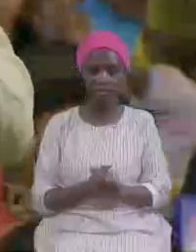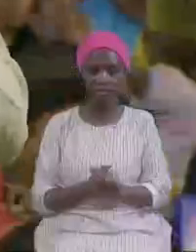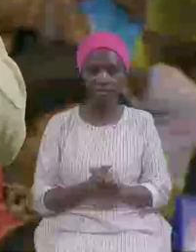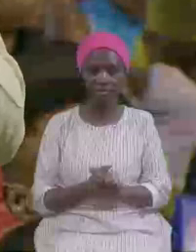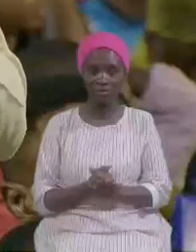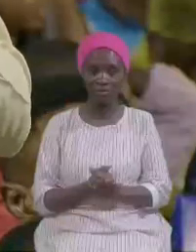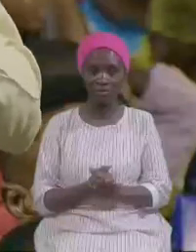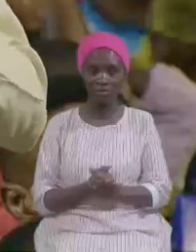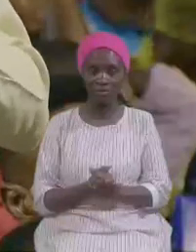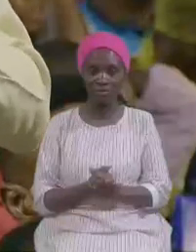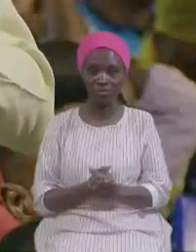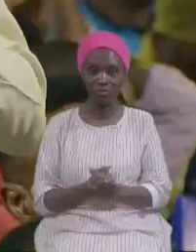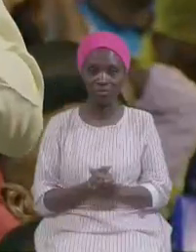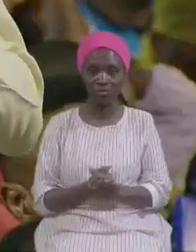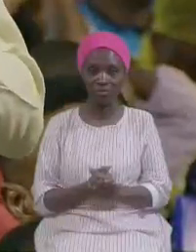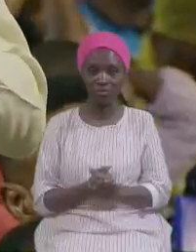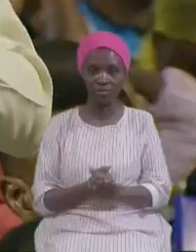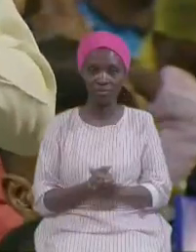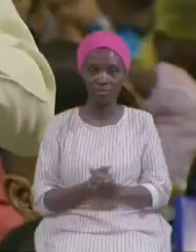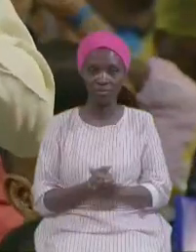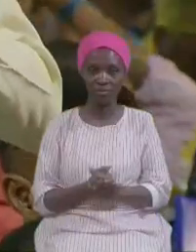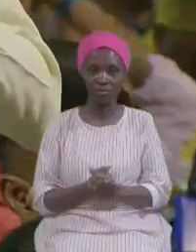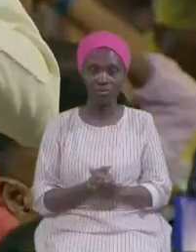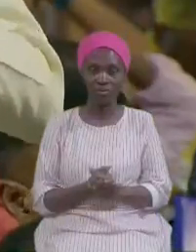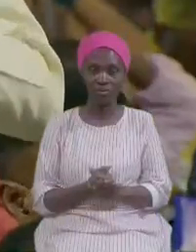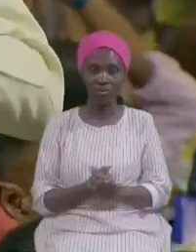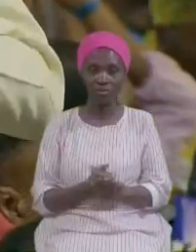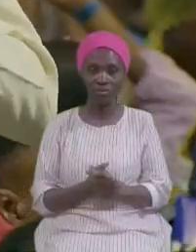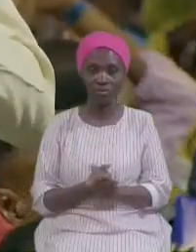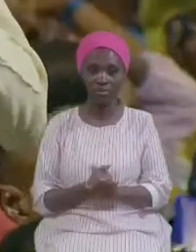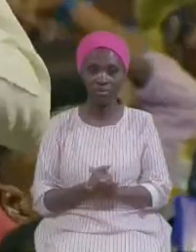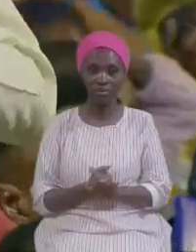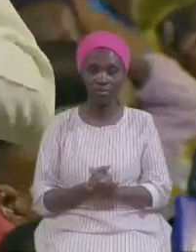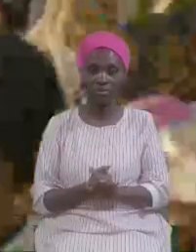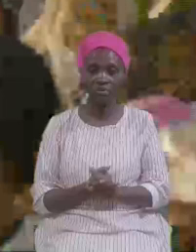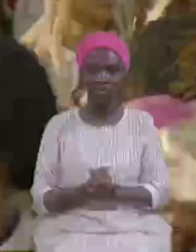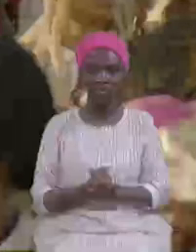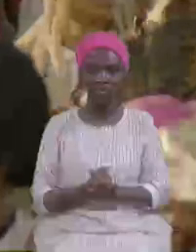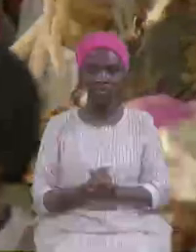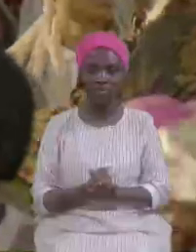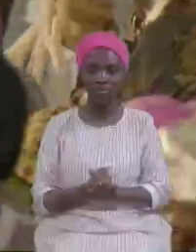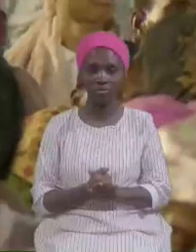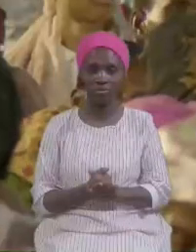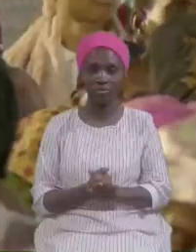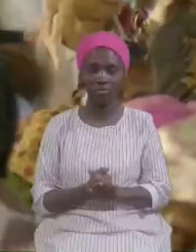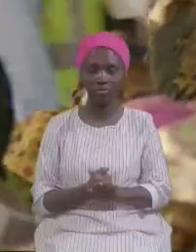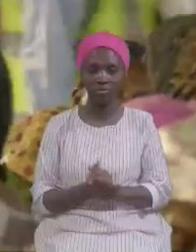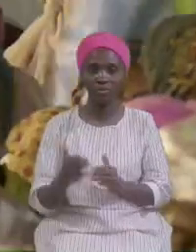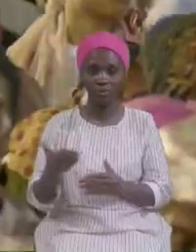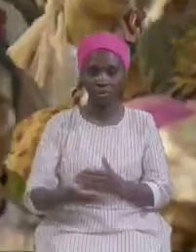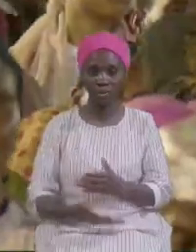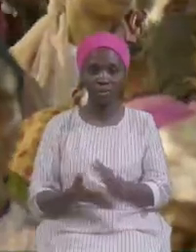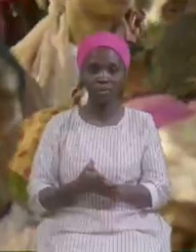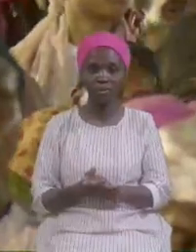Notre modérateur va nous aider maintenant pour cette session de conseil. Donc restez debout et gardez les mains